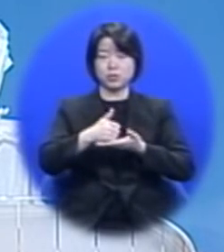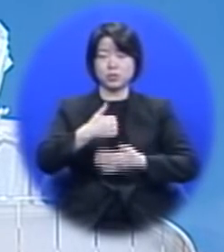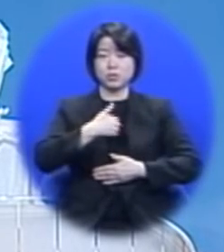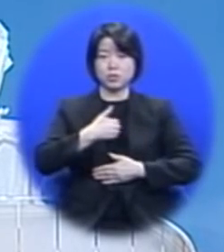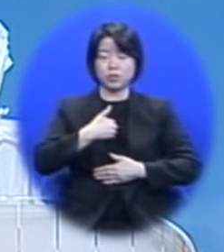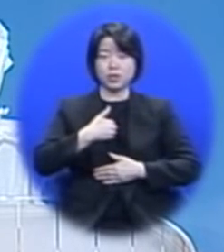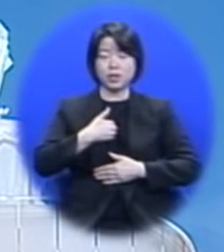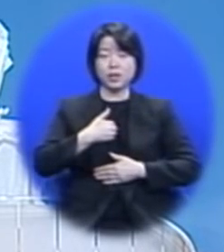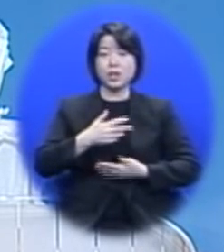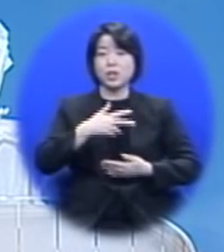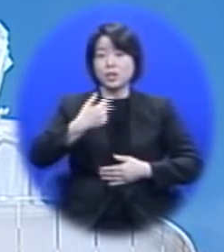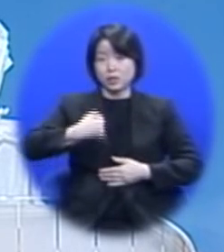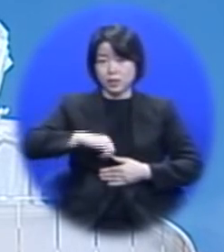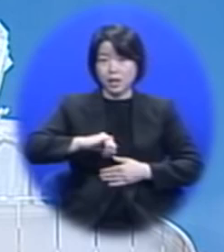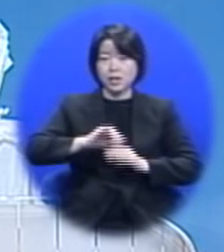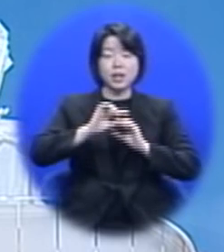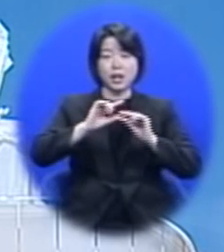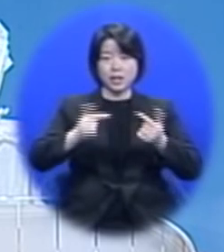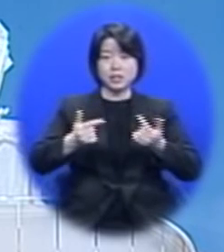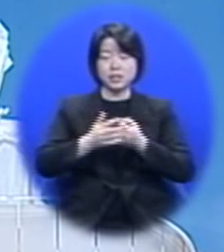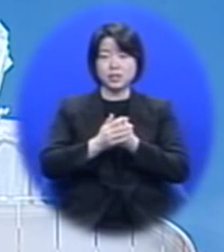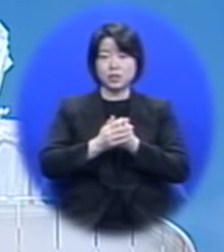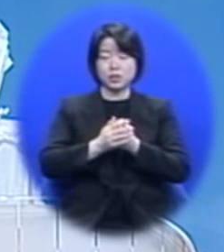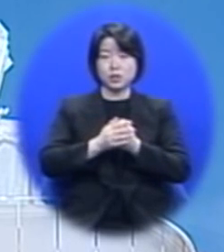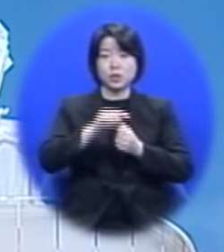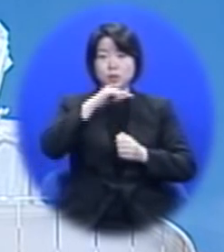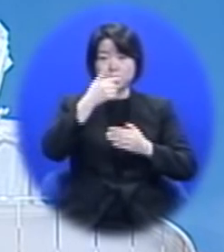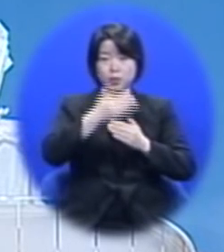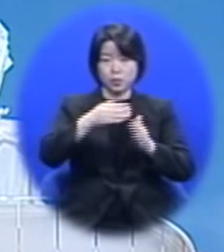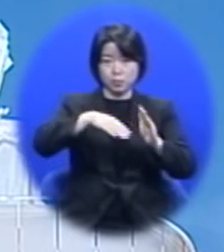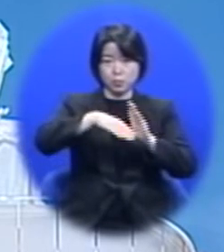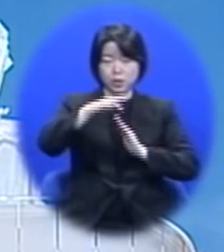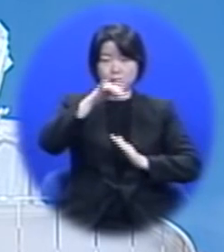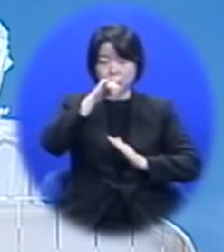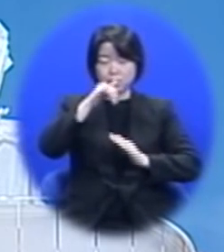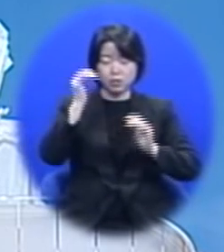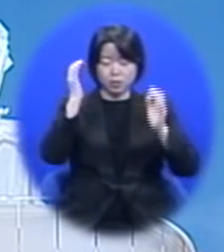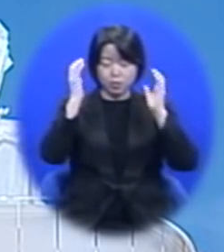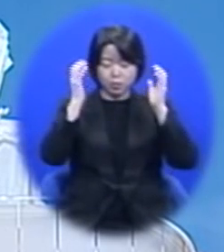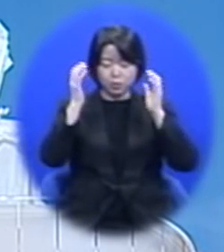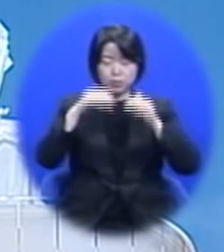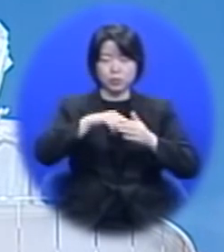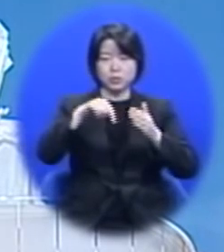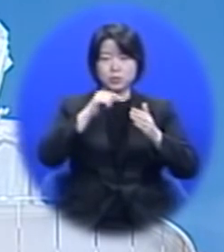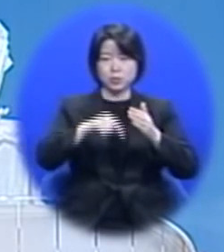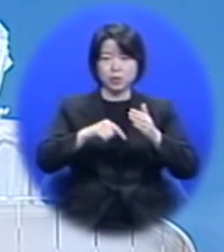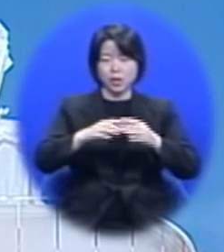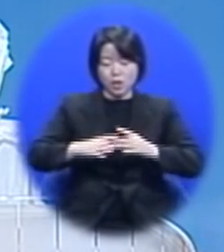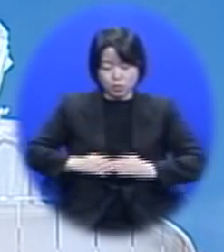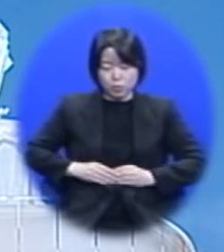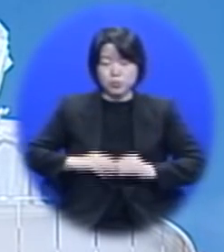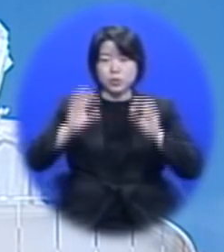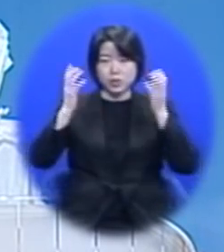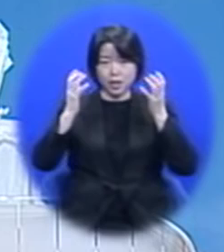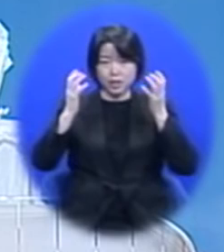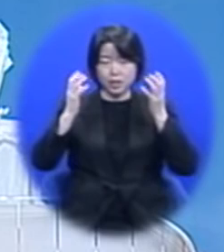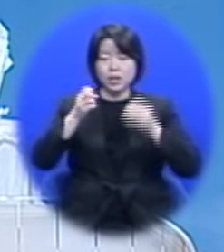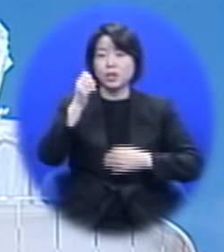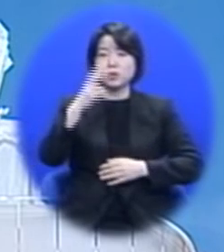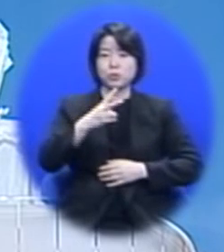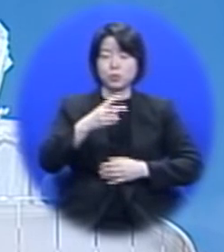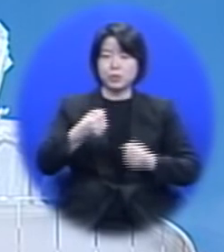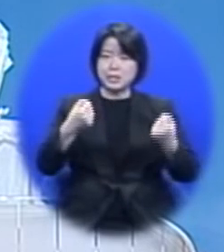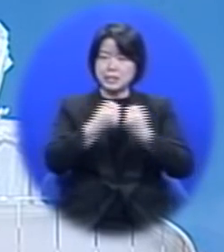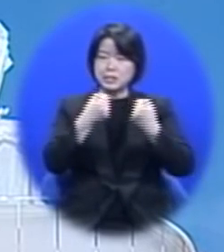저에게 주은이가 아닌 북한에 있는 고통 속에 굶주린 아이들을 위해서, 전쟁의 도구로